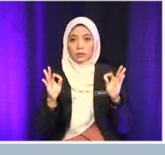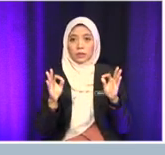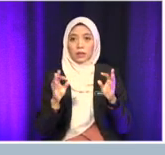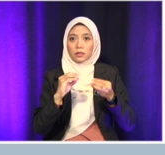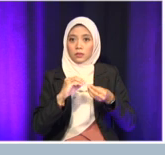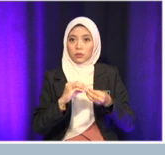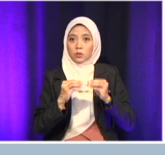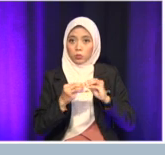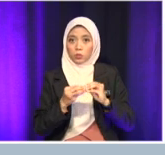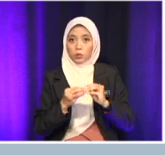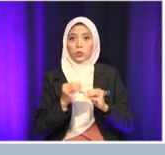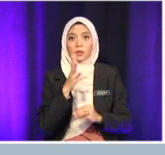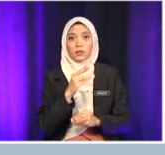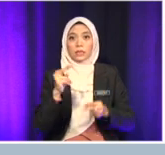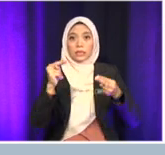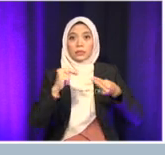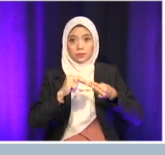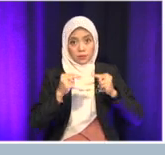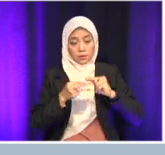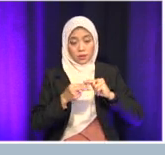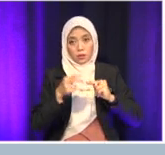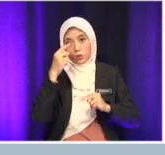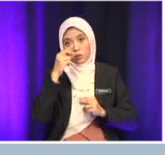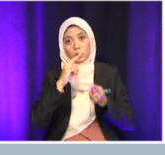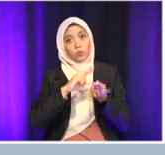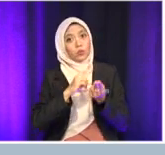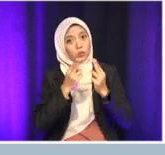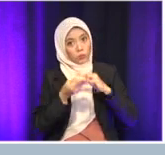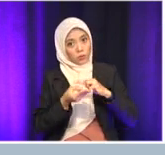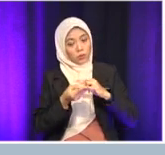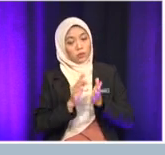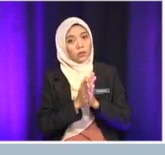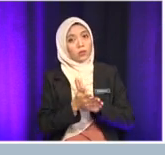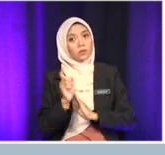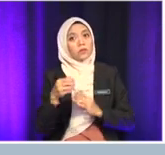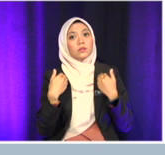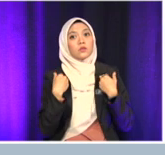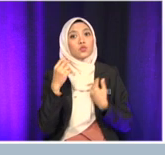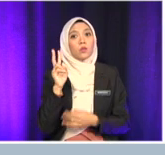penyelesaian untuk dua pembeli ubah persamaan pun Mesti kena ada dua kecuali